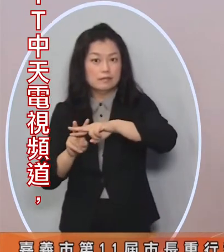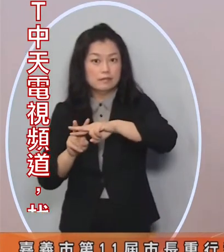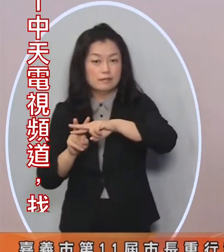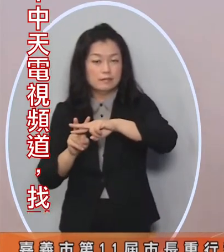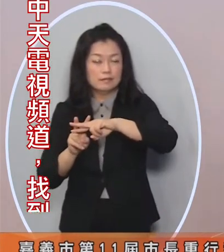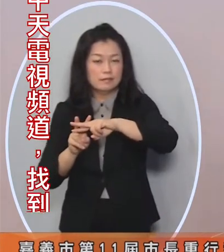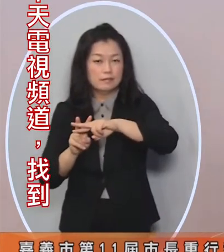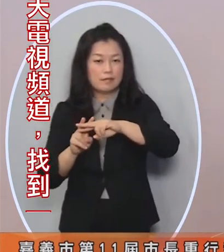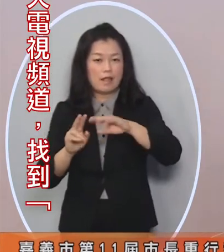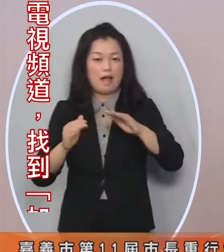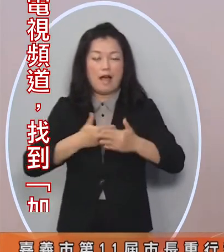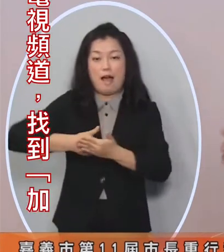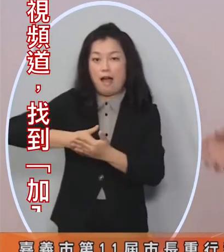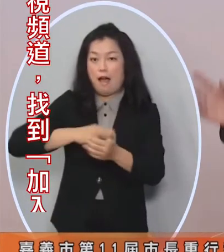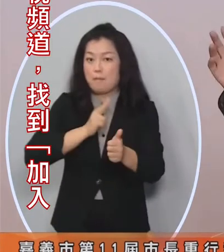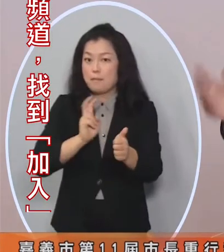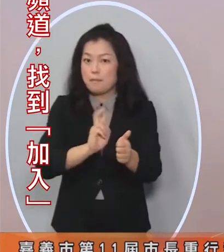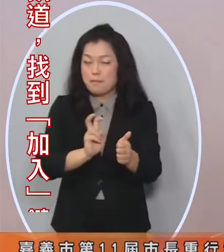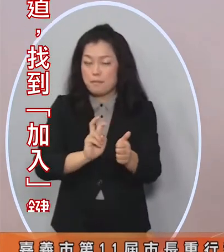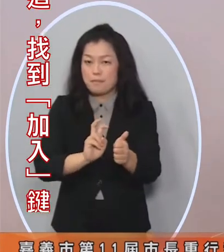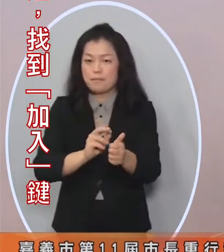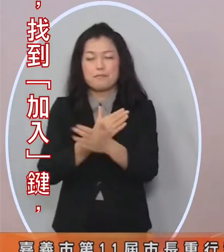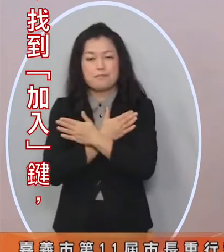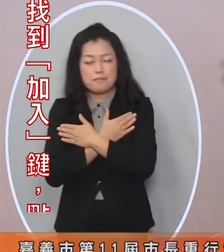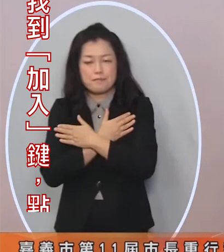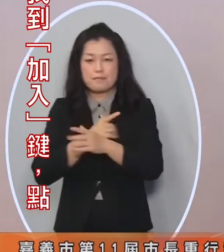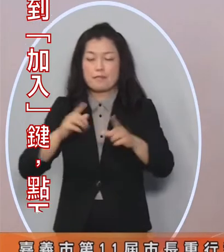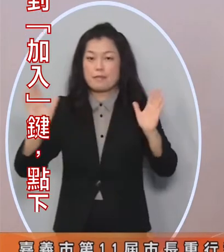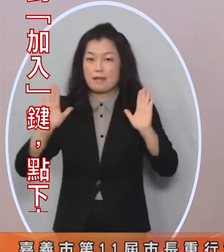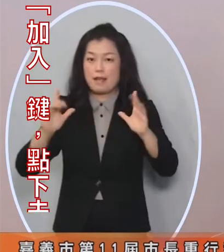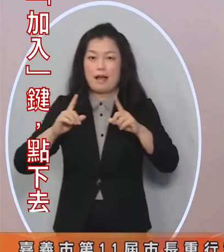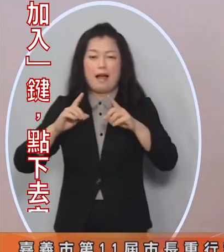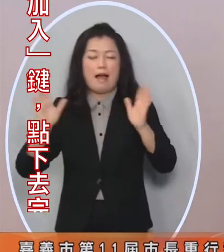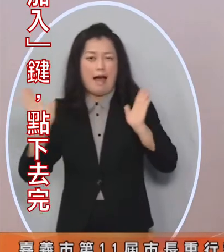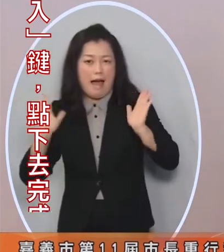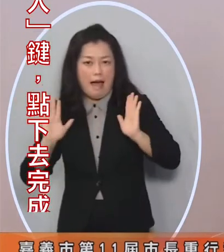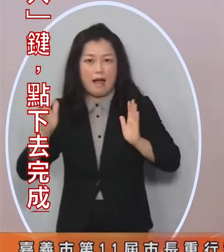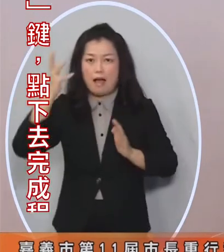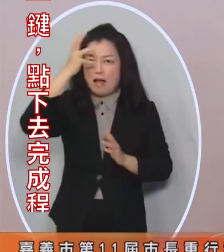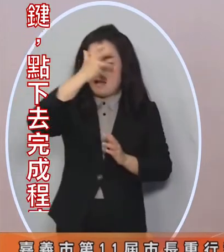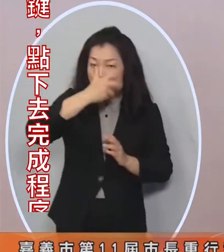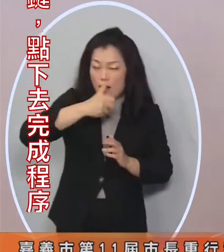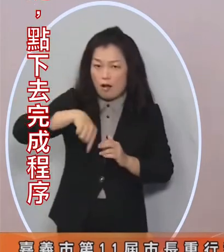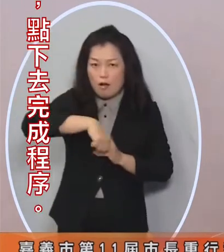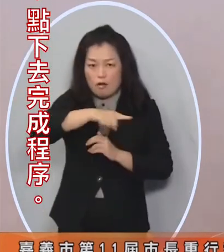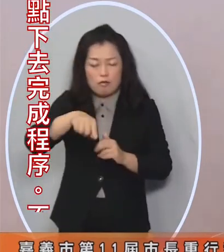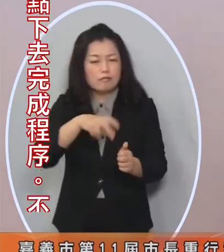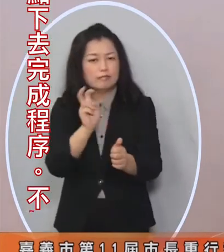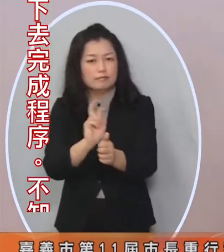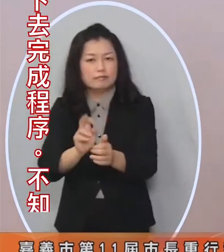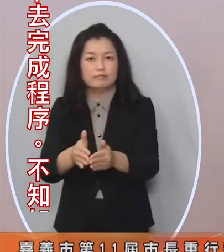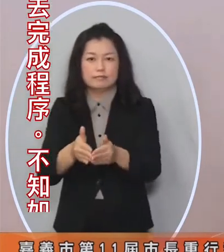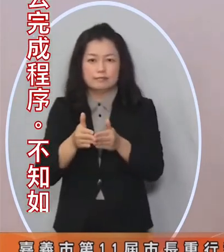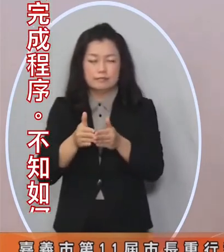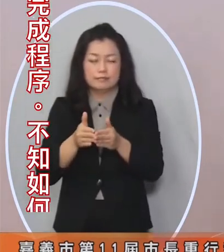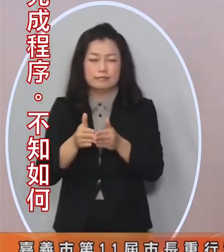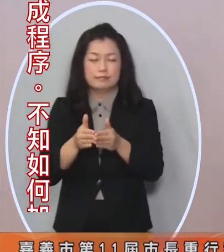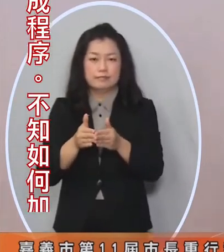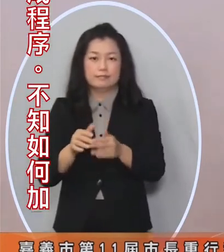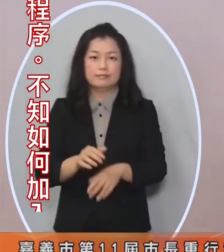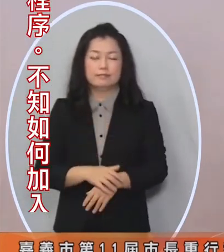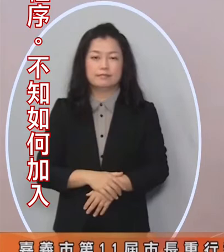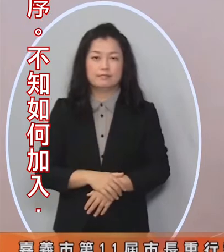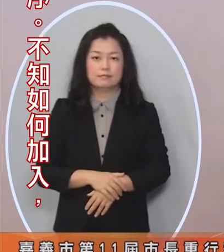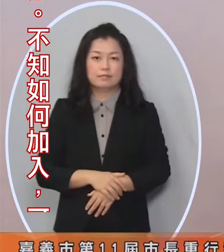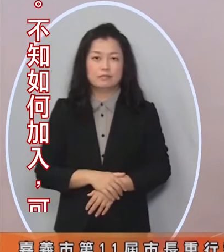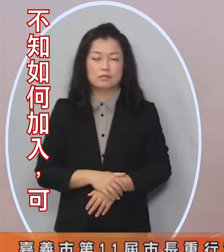公共托婴啊。学校囡仔大声音拢爱照顾，照顾老，照顾小啦。到大同林大同边一句话啊，